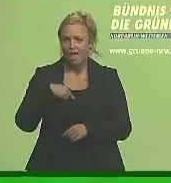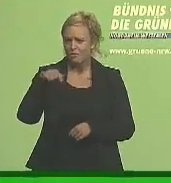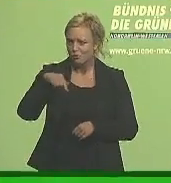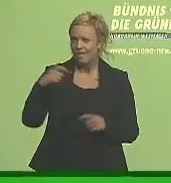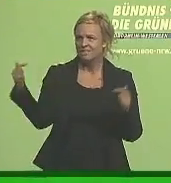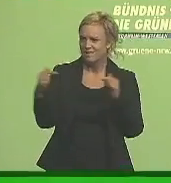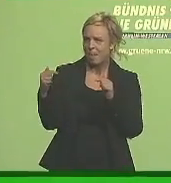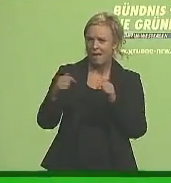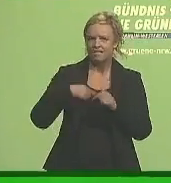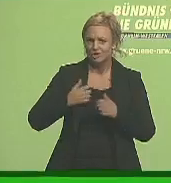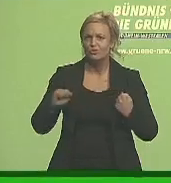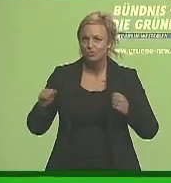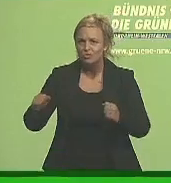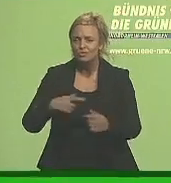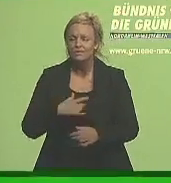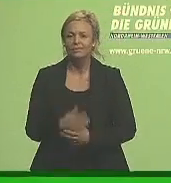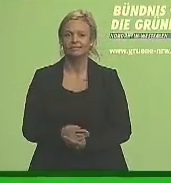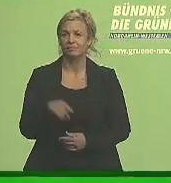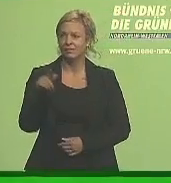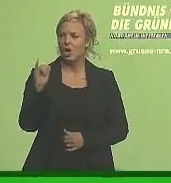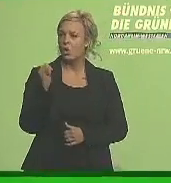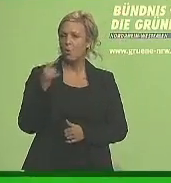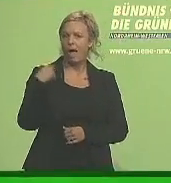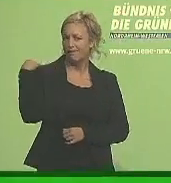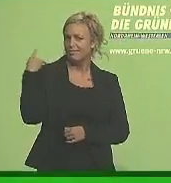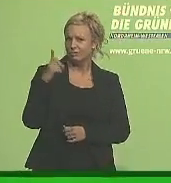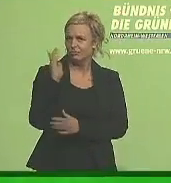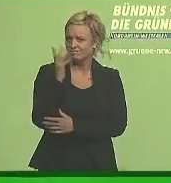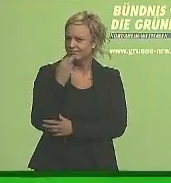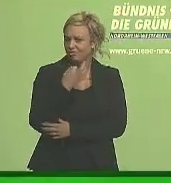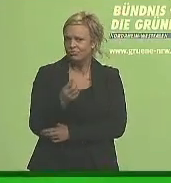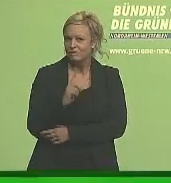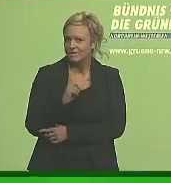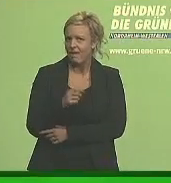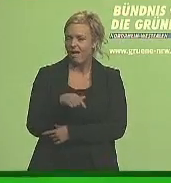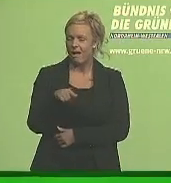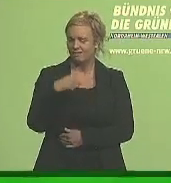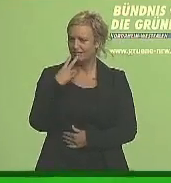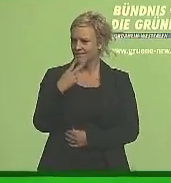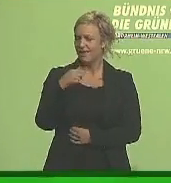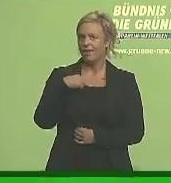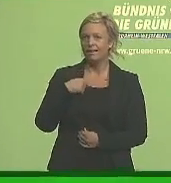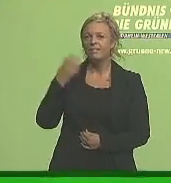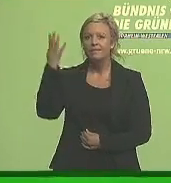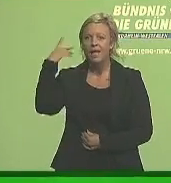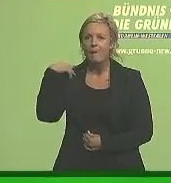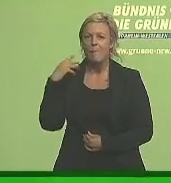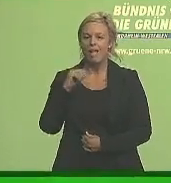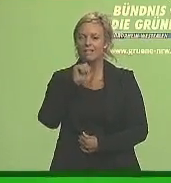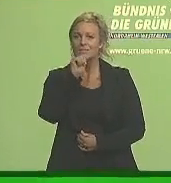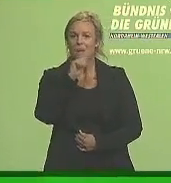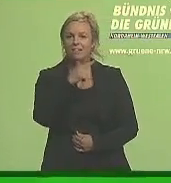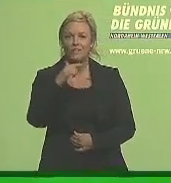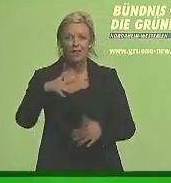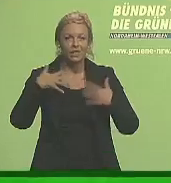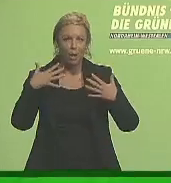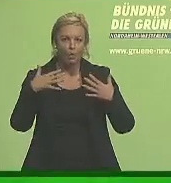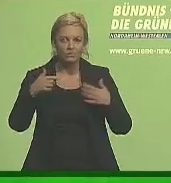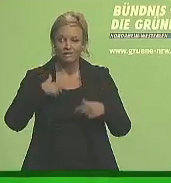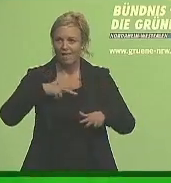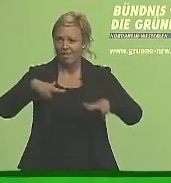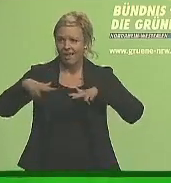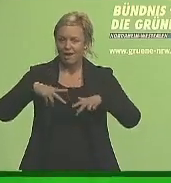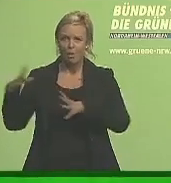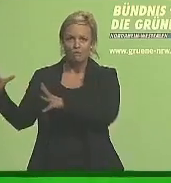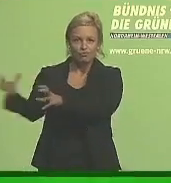Johannes' Beitrag hat man doch eins gesehen. Wie gut war das, dass wir nach dem Mai 2010 die Regierung ergriffen haben,